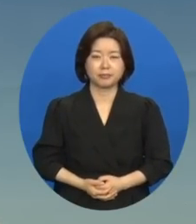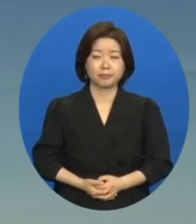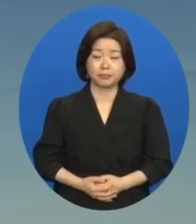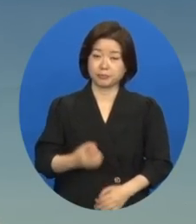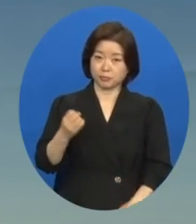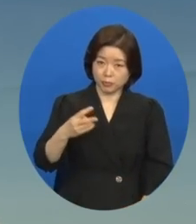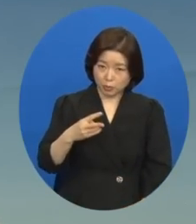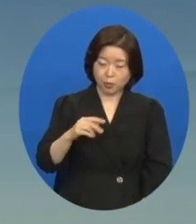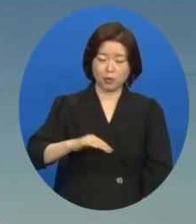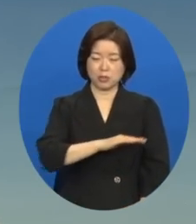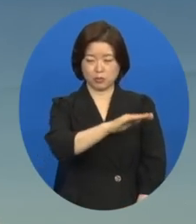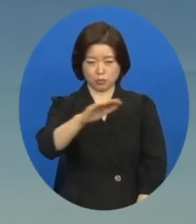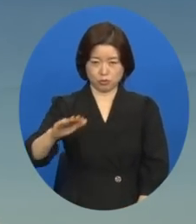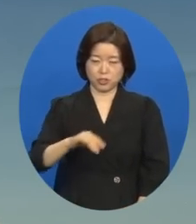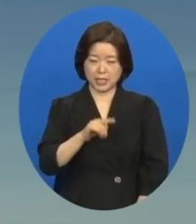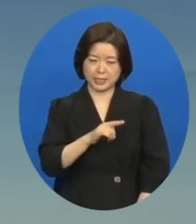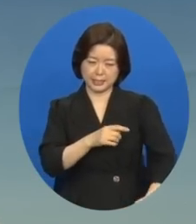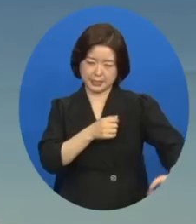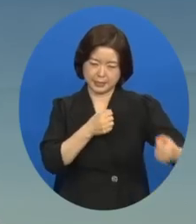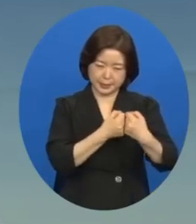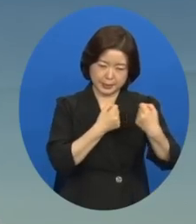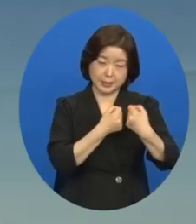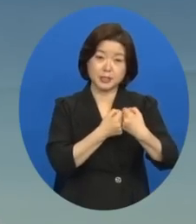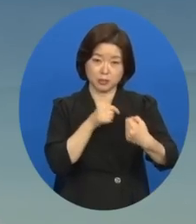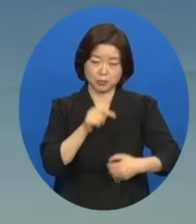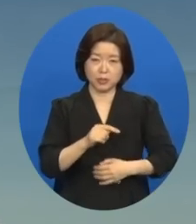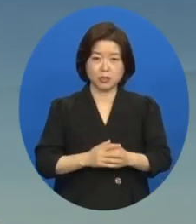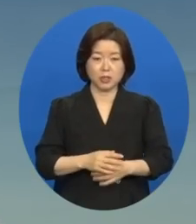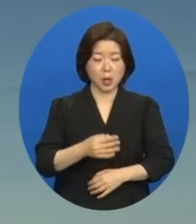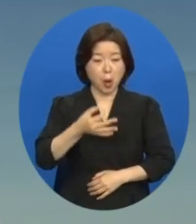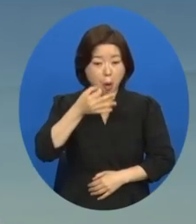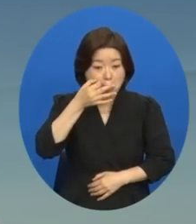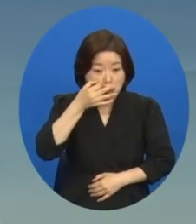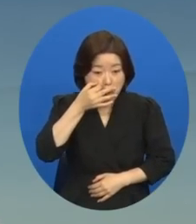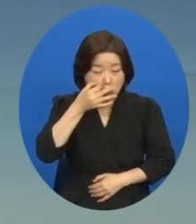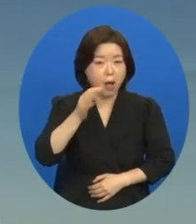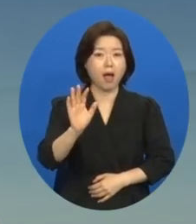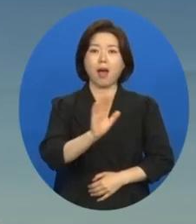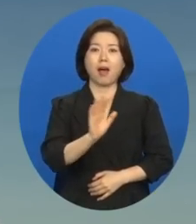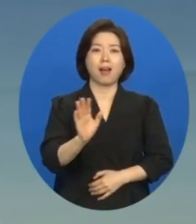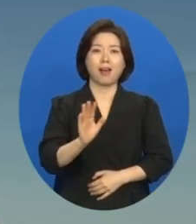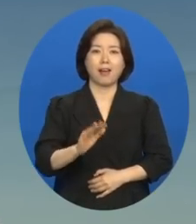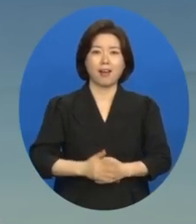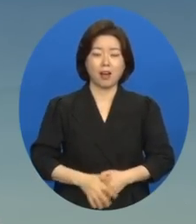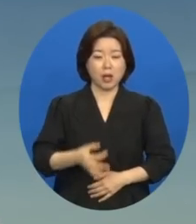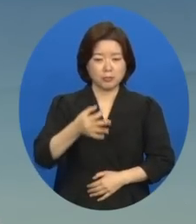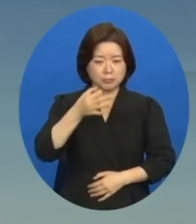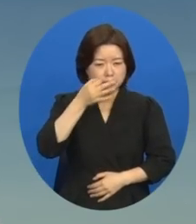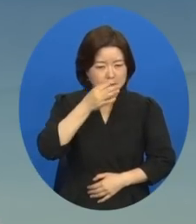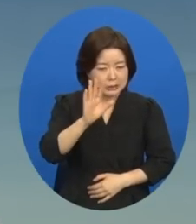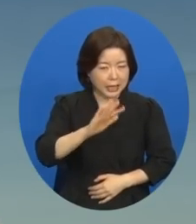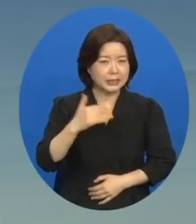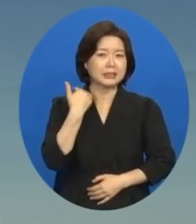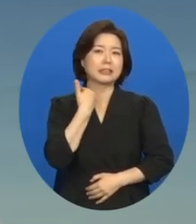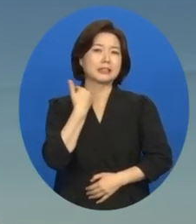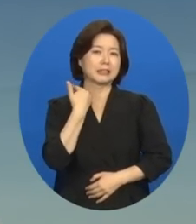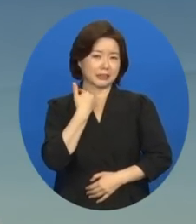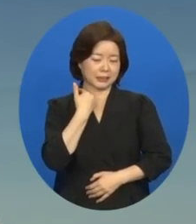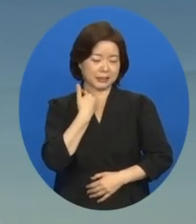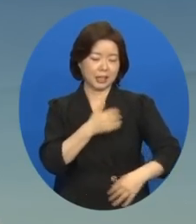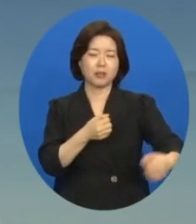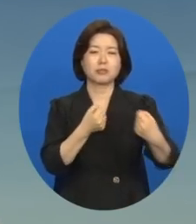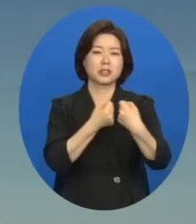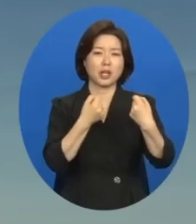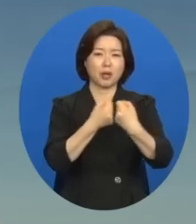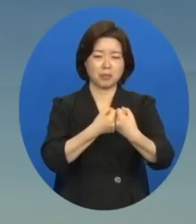그리고 이 우리의 이 씨름과 싸움은 눈에 보이는 싸움이 아니고 눈에 보이지 않는 싸움이라고